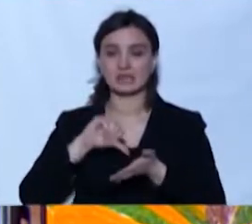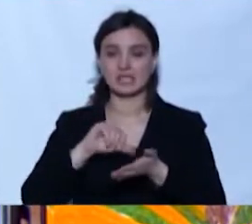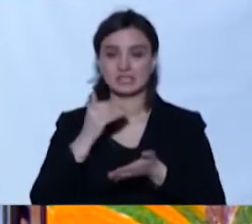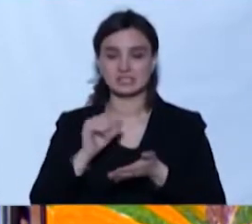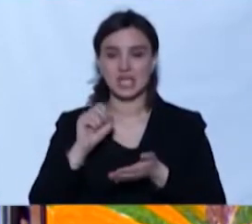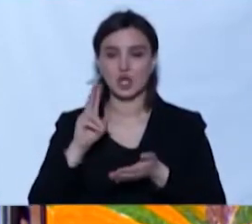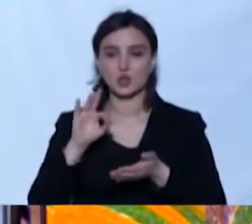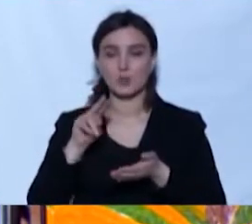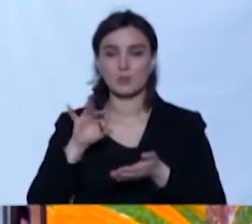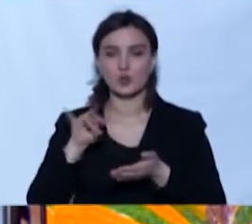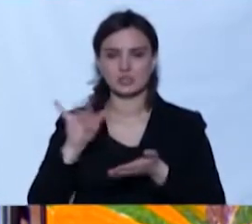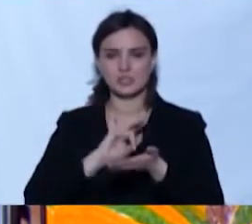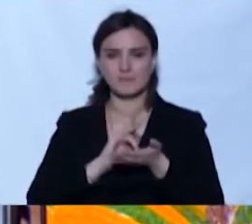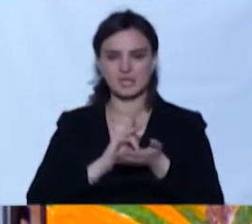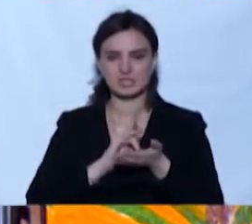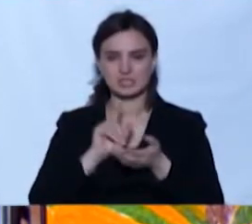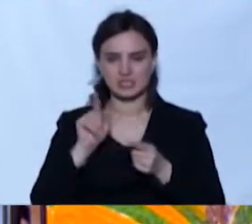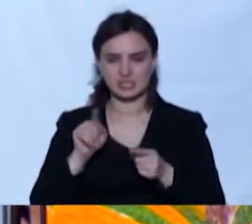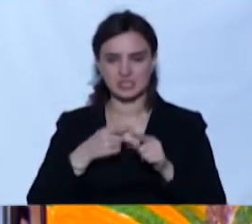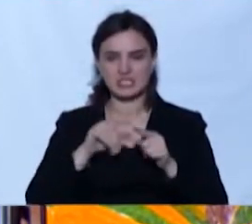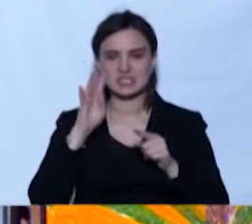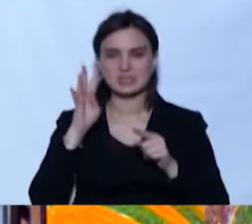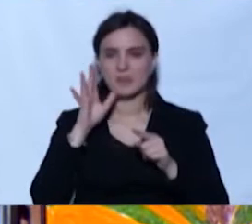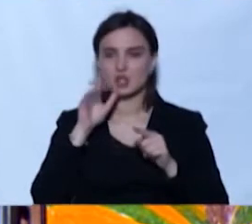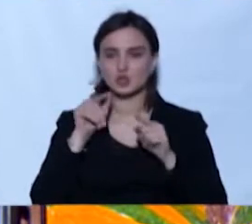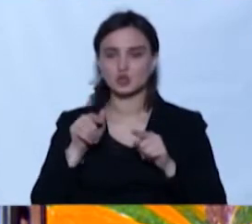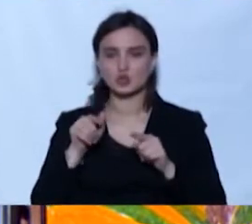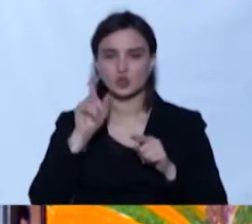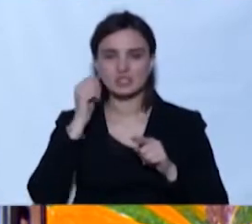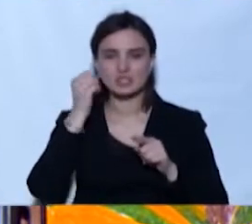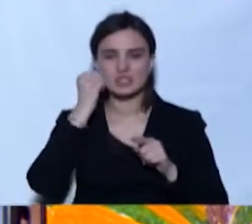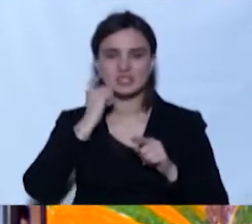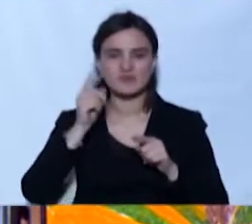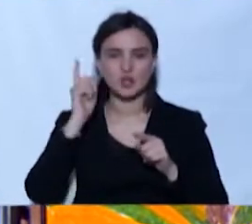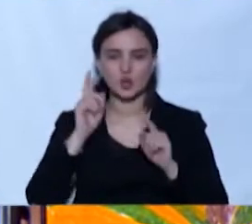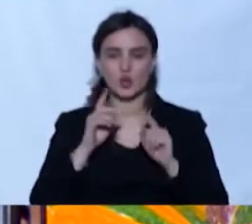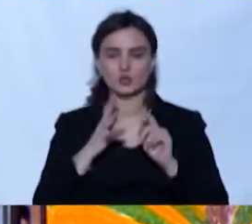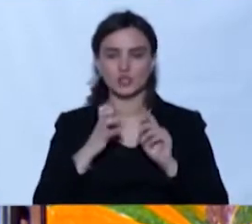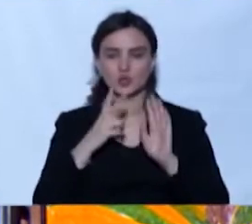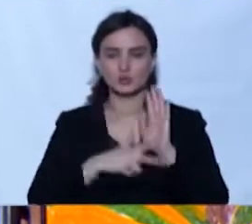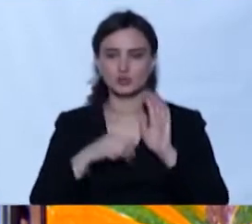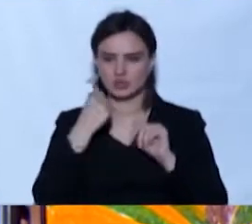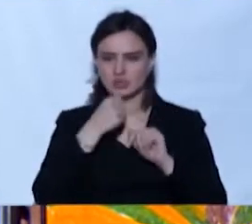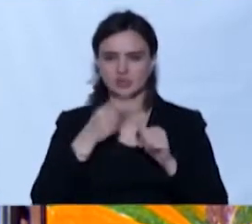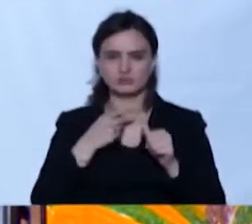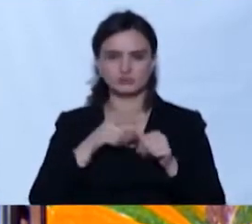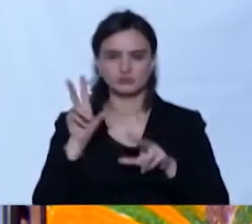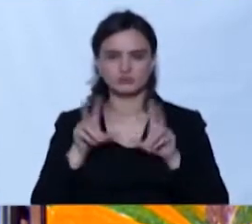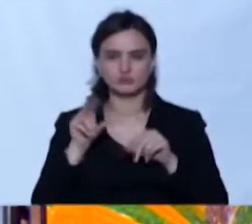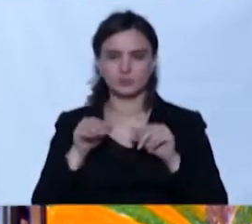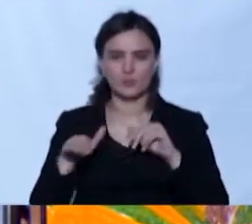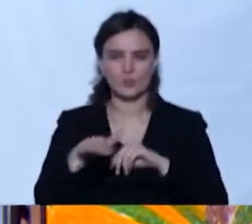ბერძენ სპარსელთა ომის დროს ძველი წელთაღრიცხვის 480 წელს პრაქტიკულად მიწასთან გაასწორეს